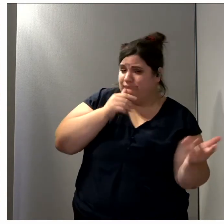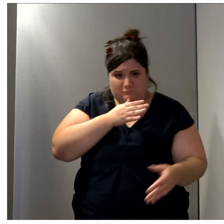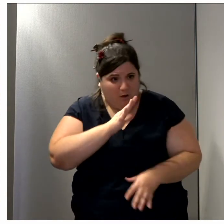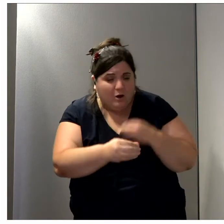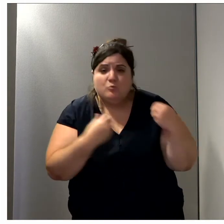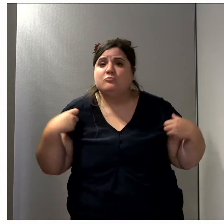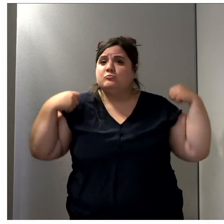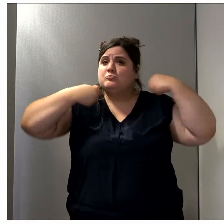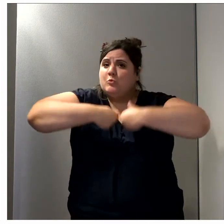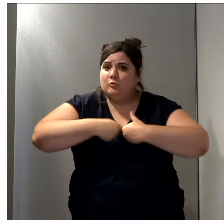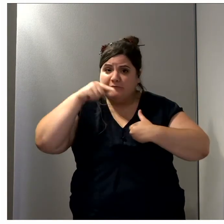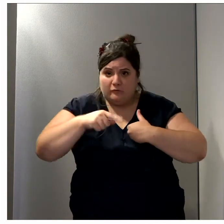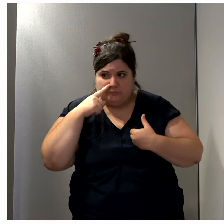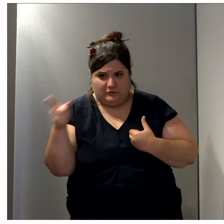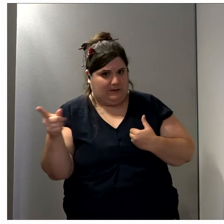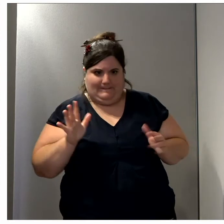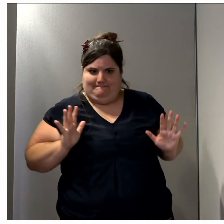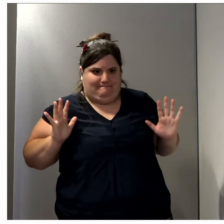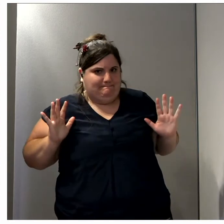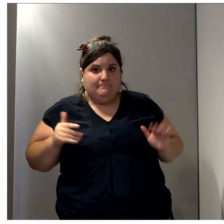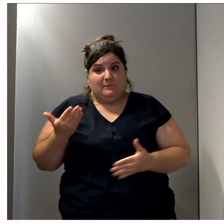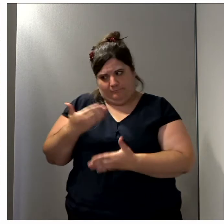quand ce sera nécessaire. Et donc,